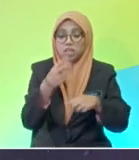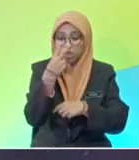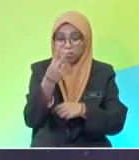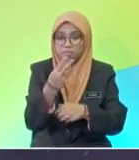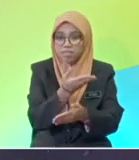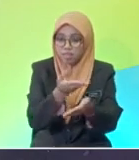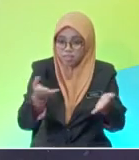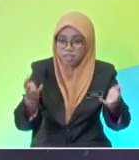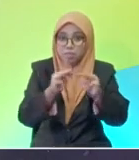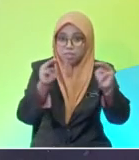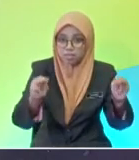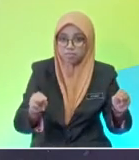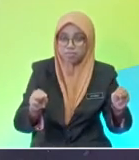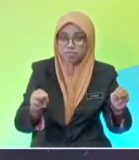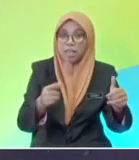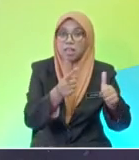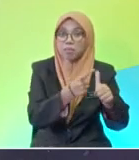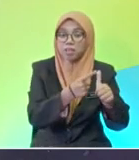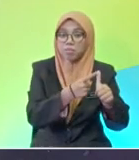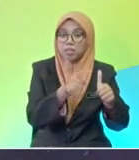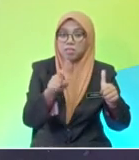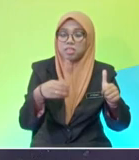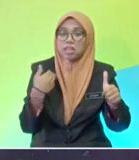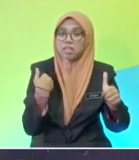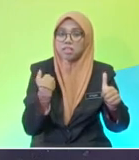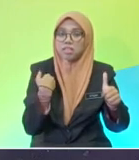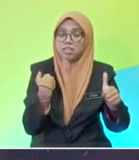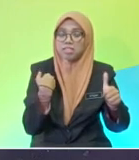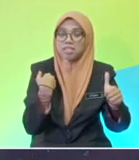yang pertama sekali si Adel